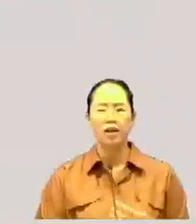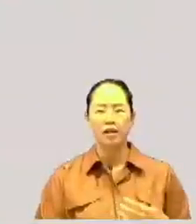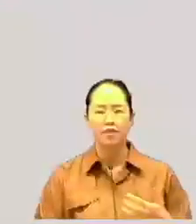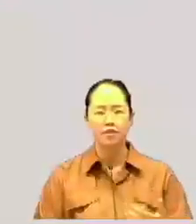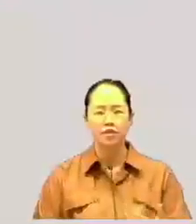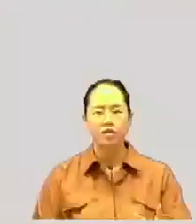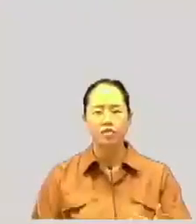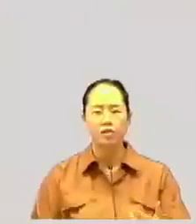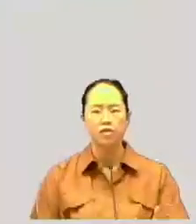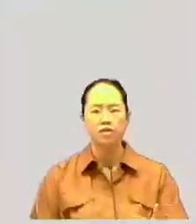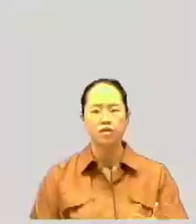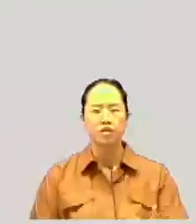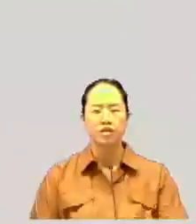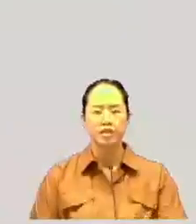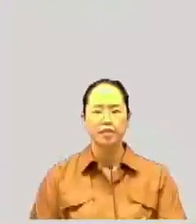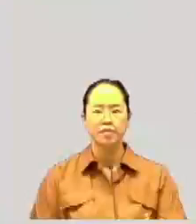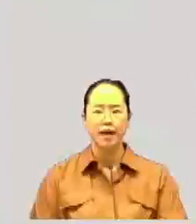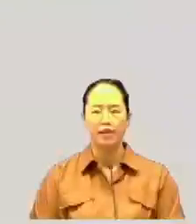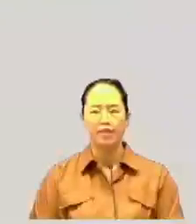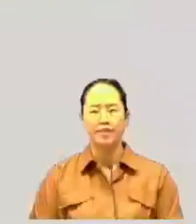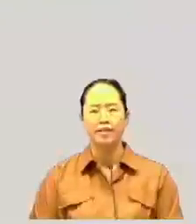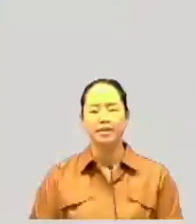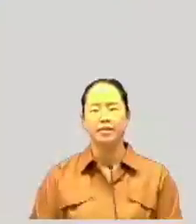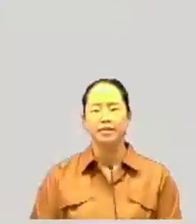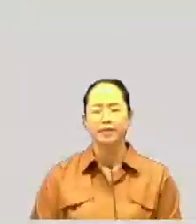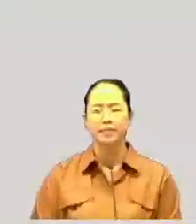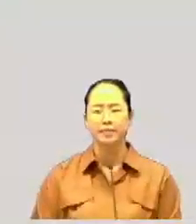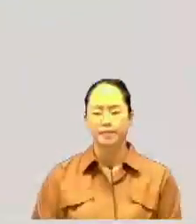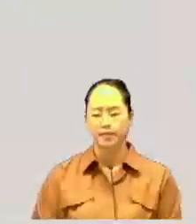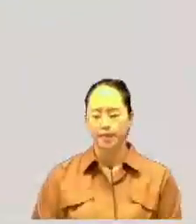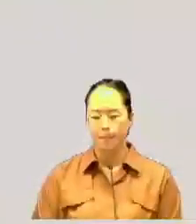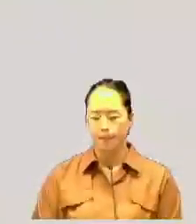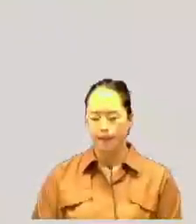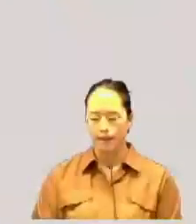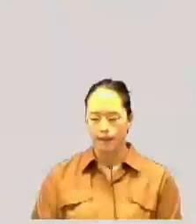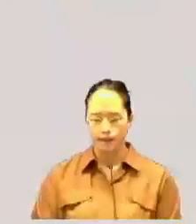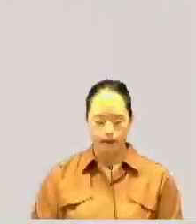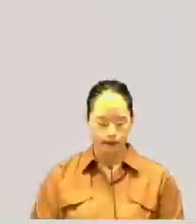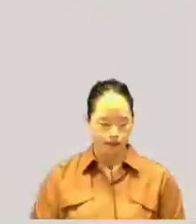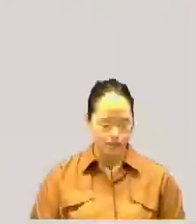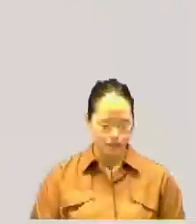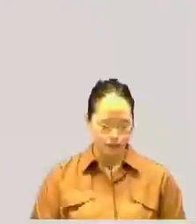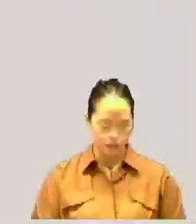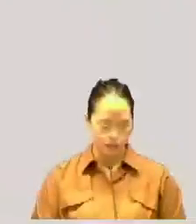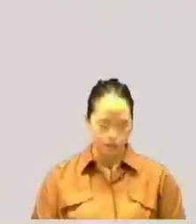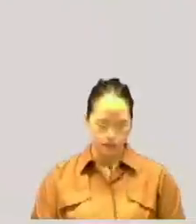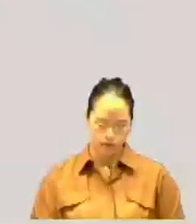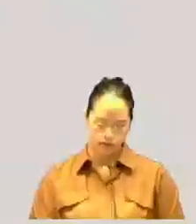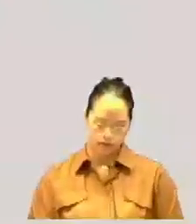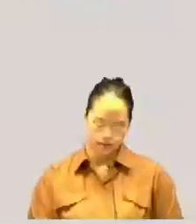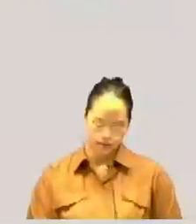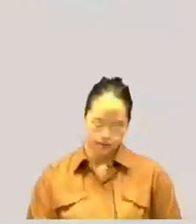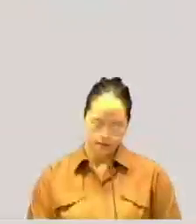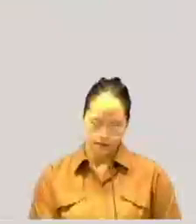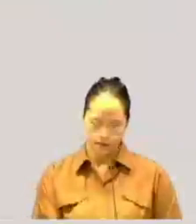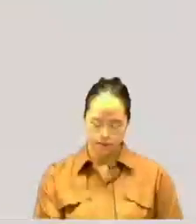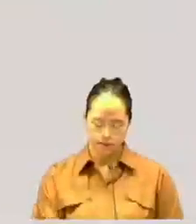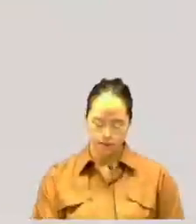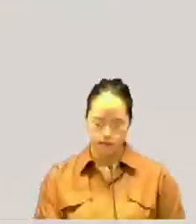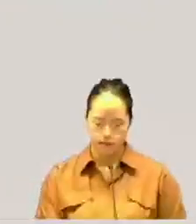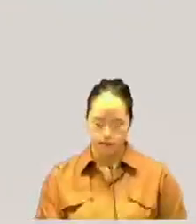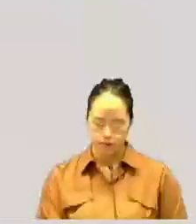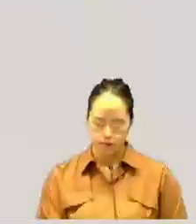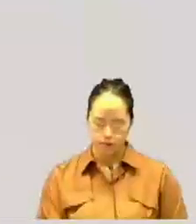你来靠近神的话呢，神会给你解决你罪的问题的解决方法，这是神的辩论。